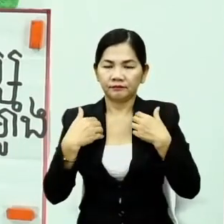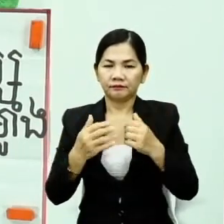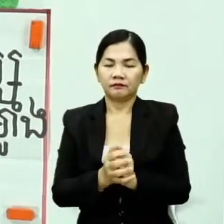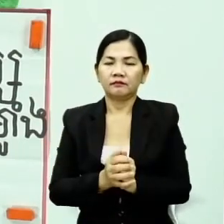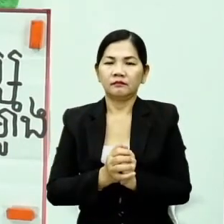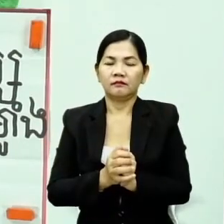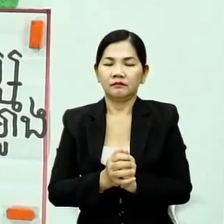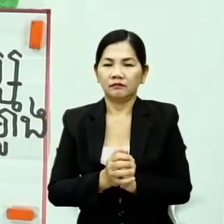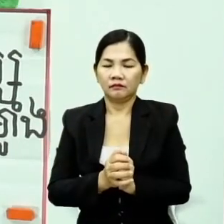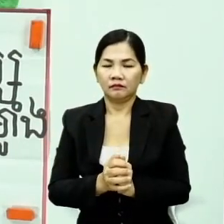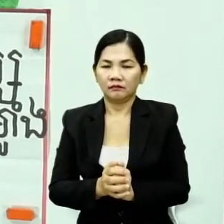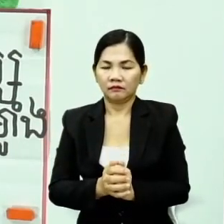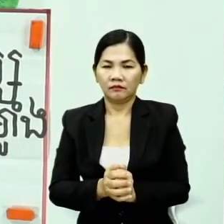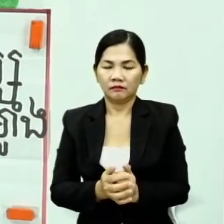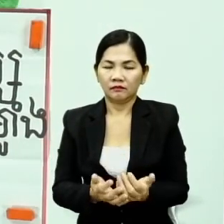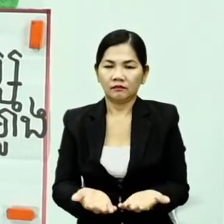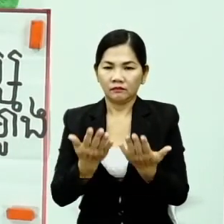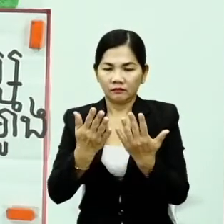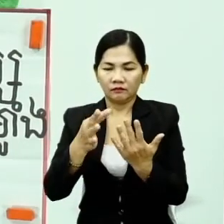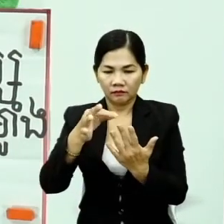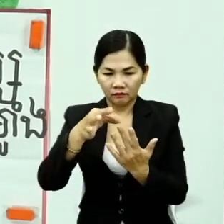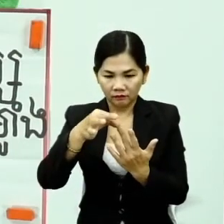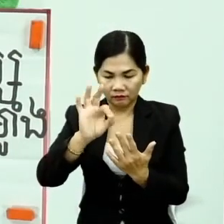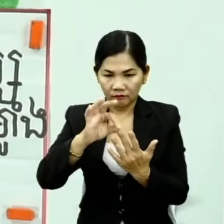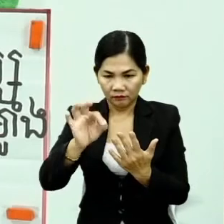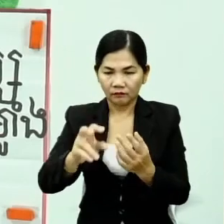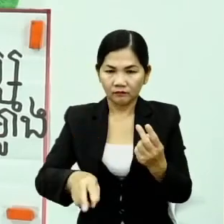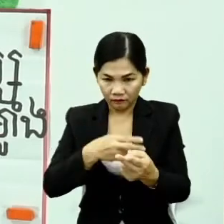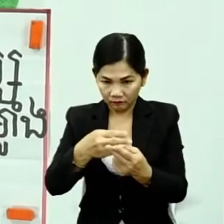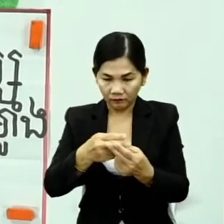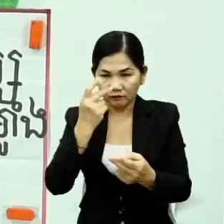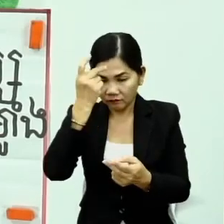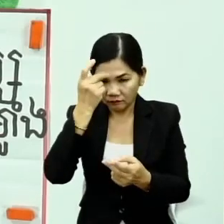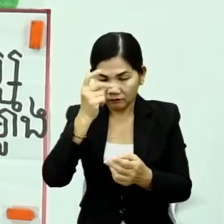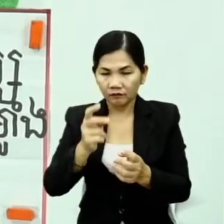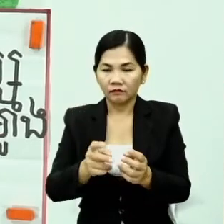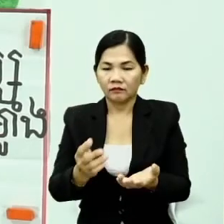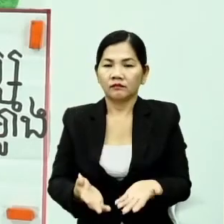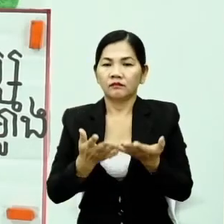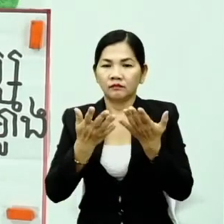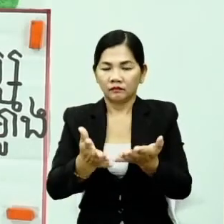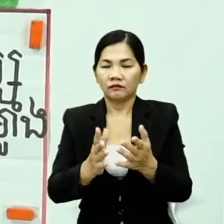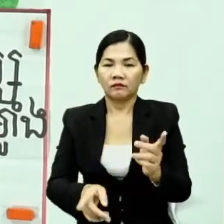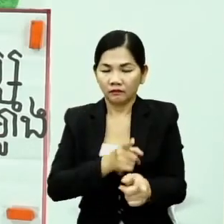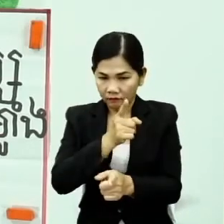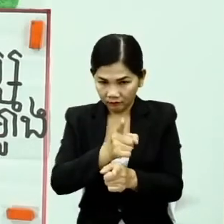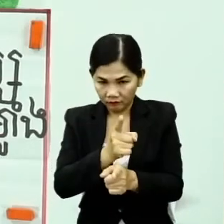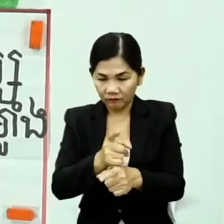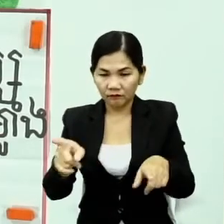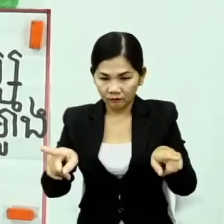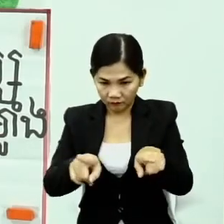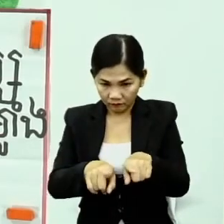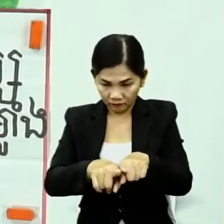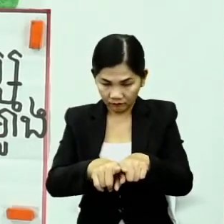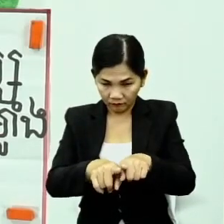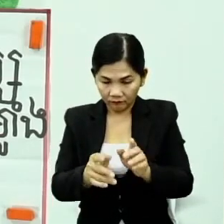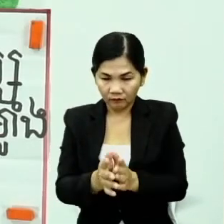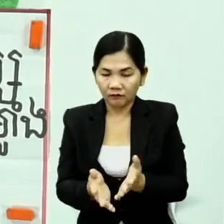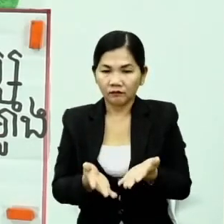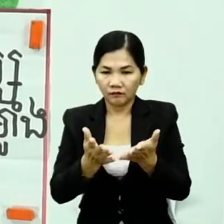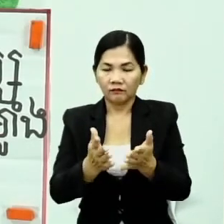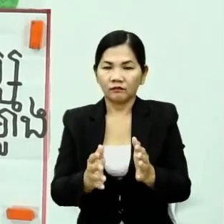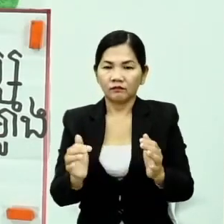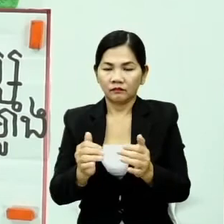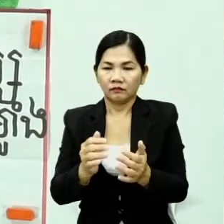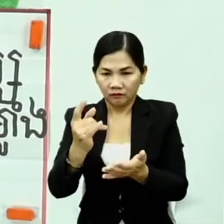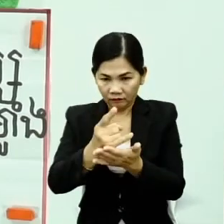tặng ăn con thua cả tiền tọt mở ta chùm lại để con ban cực tục năng chay prap này kêu nóng tá cha đôi nâng chắc lâm xa mê